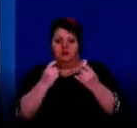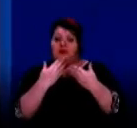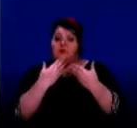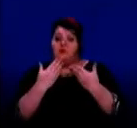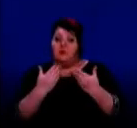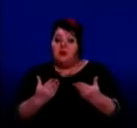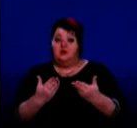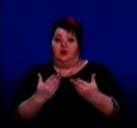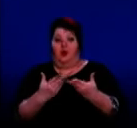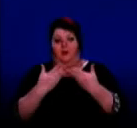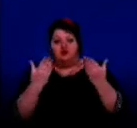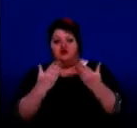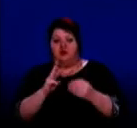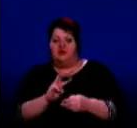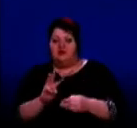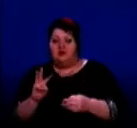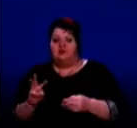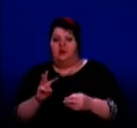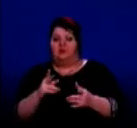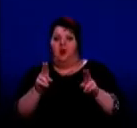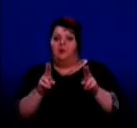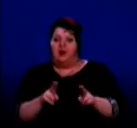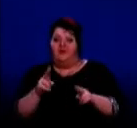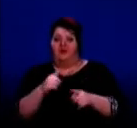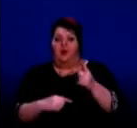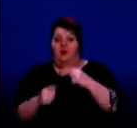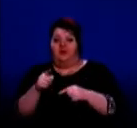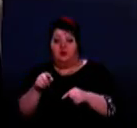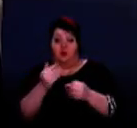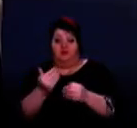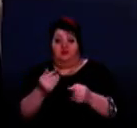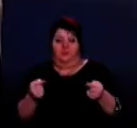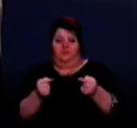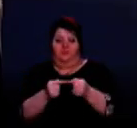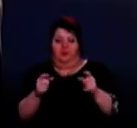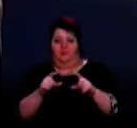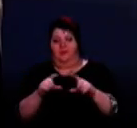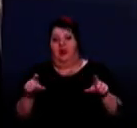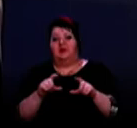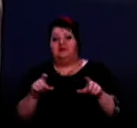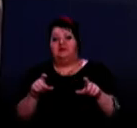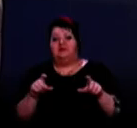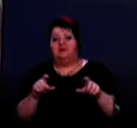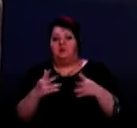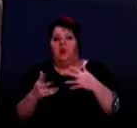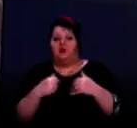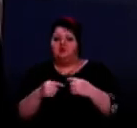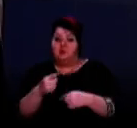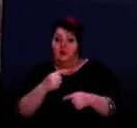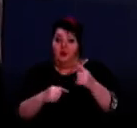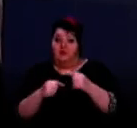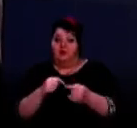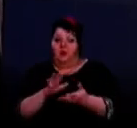або прочитати на сайті, які правила повернення саме в цьому конкретному магазині. Але якщо ми повертаємо зіпсоване м'ясо,